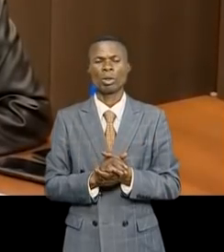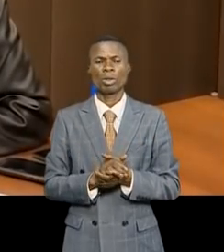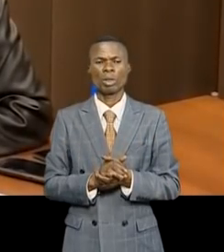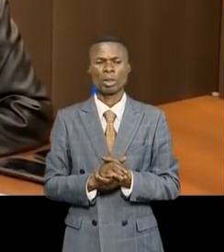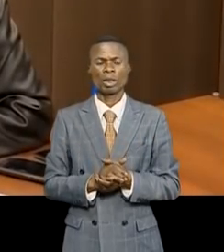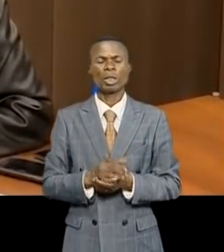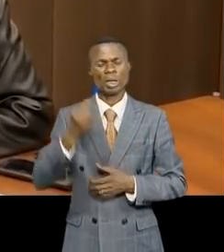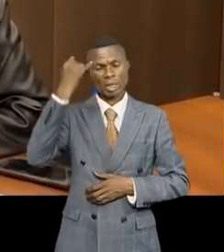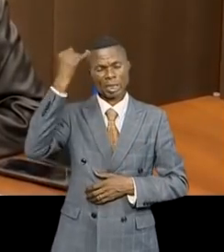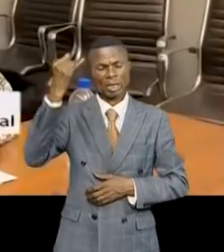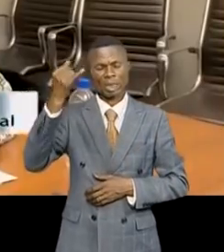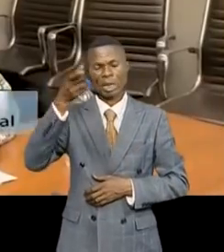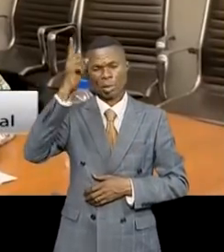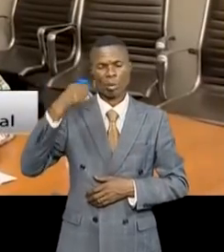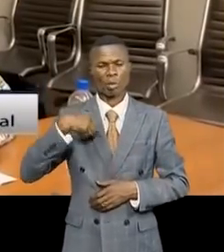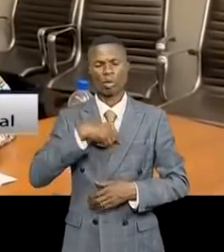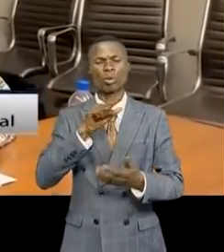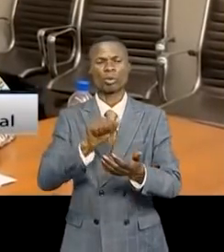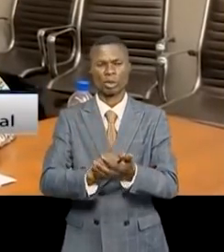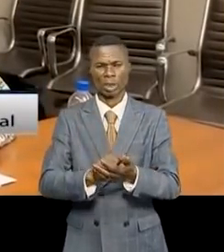notre motif.